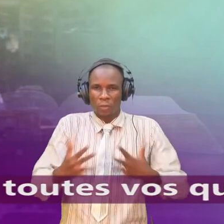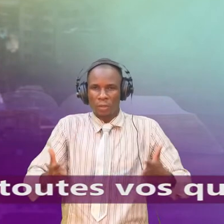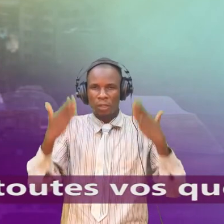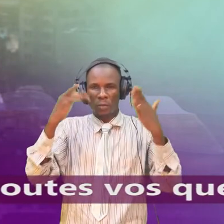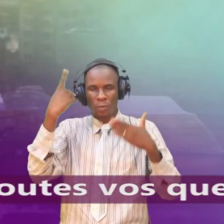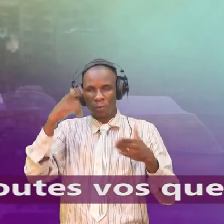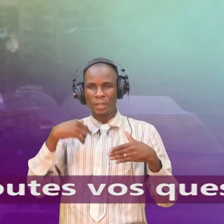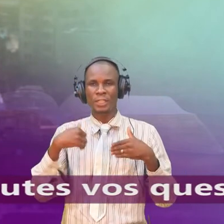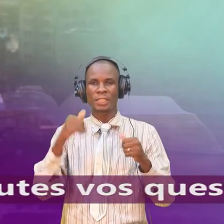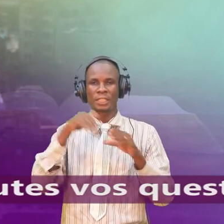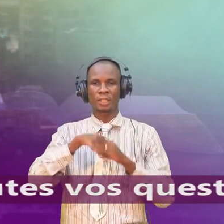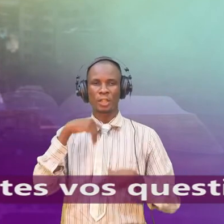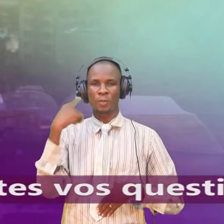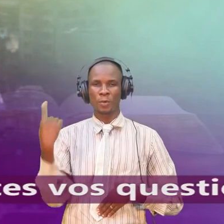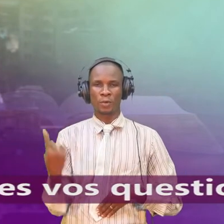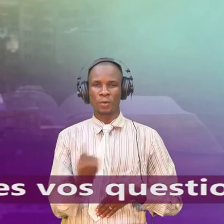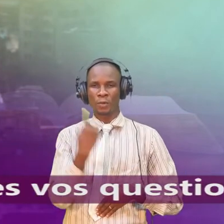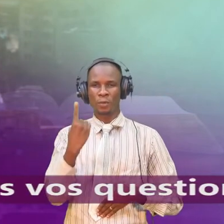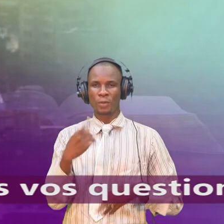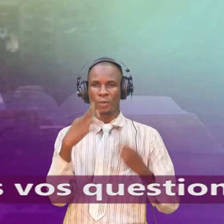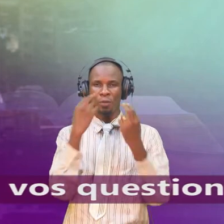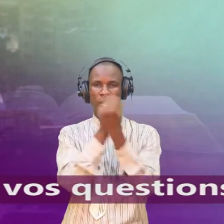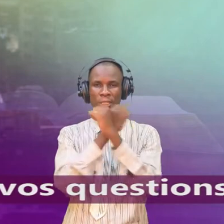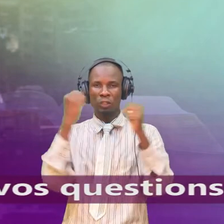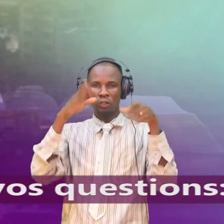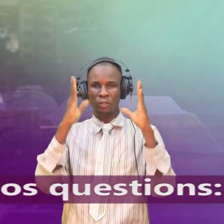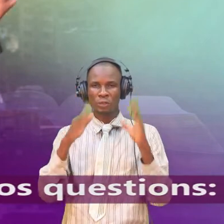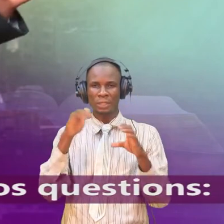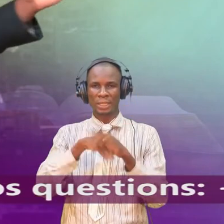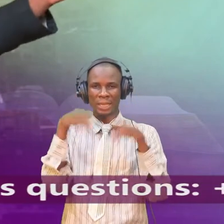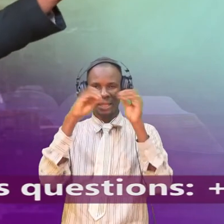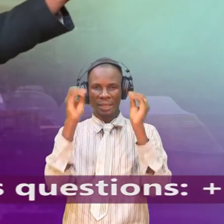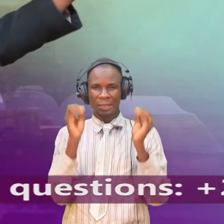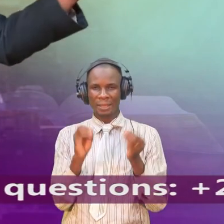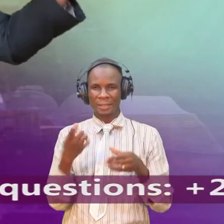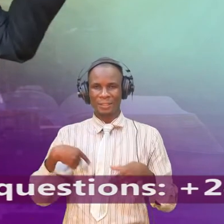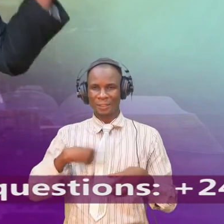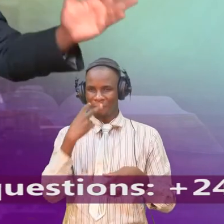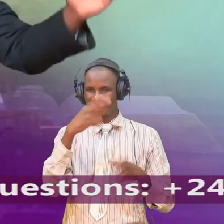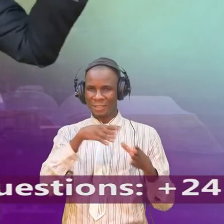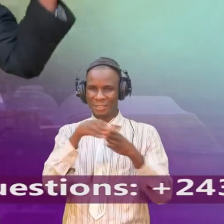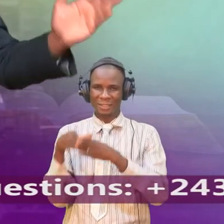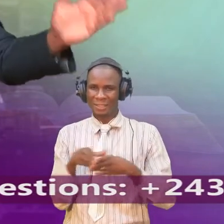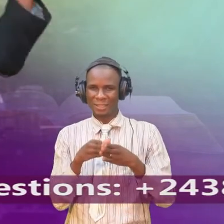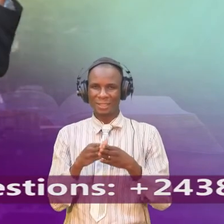Dhambi inatuangusha katika hukumu na inasema lazima tuhukumiwe.